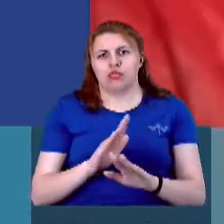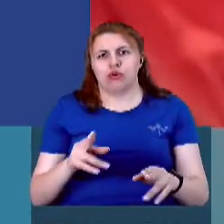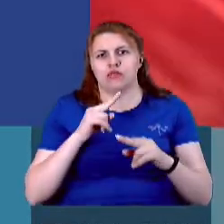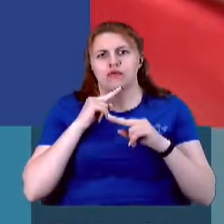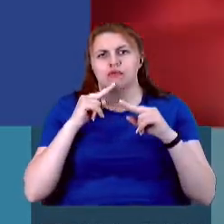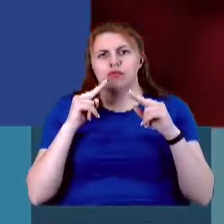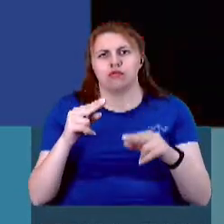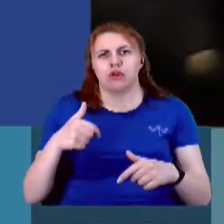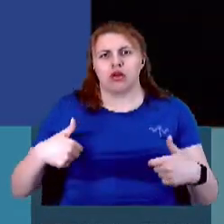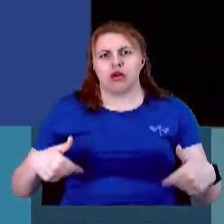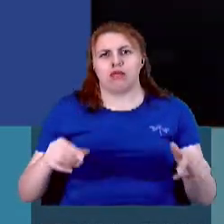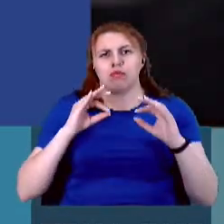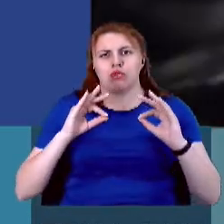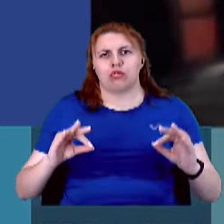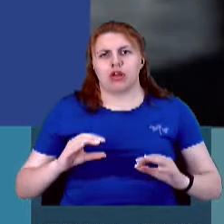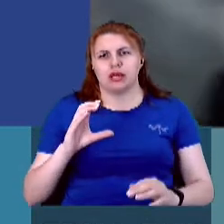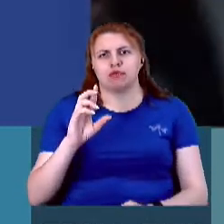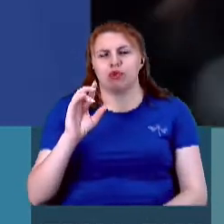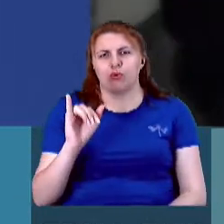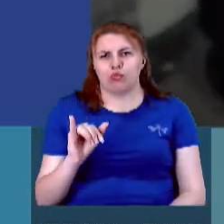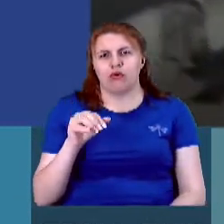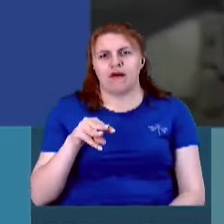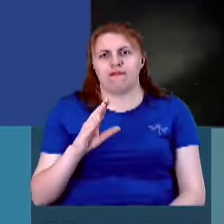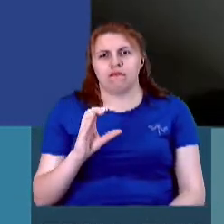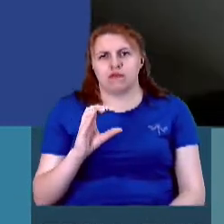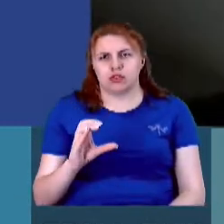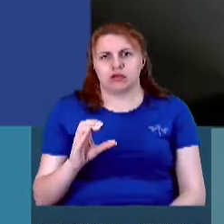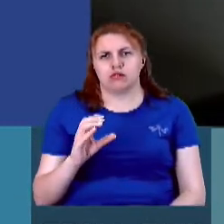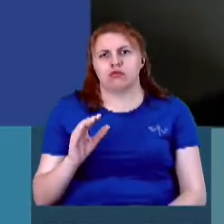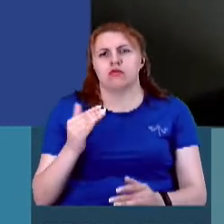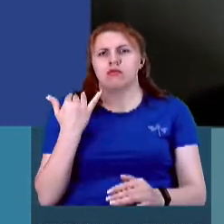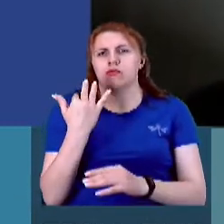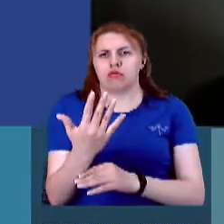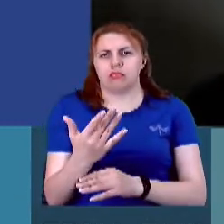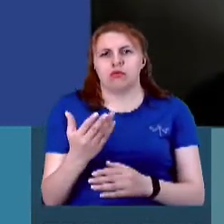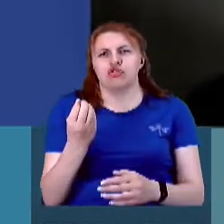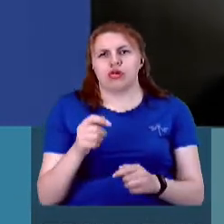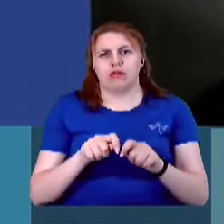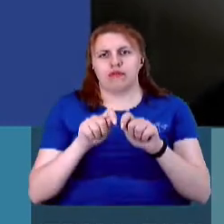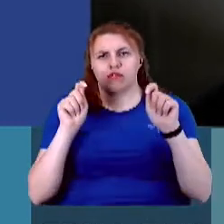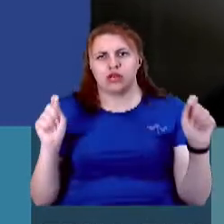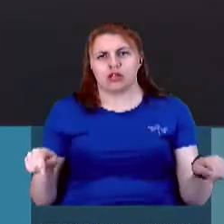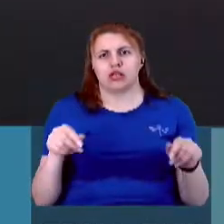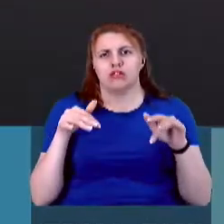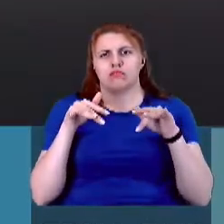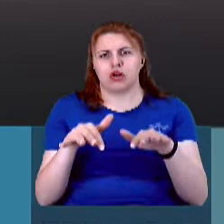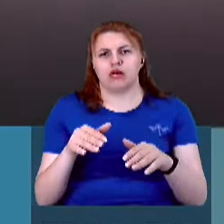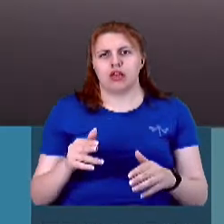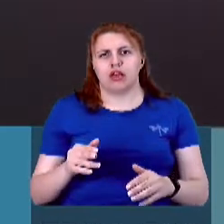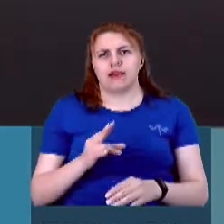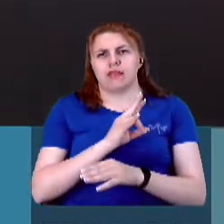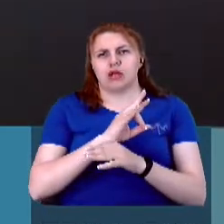МВС. Вимагають об'єднати всі справи Бучок та відкрити ще одну кримінальну справу за статтею «Терористичний акт». Щоб